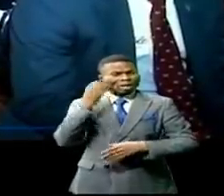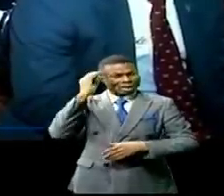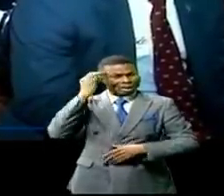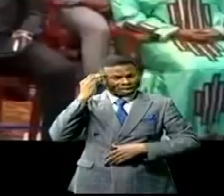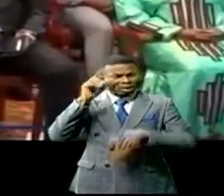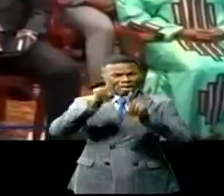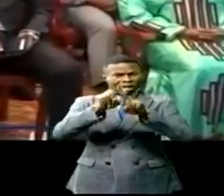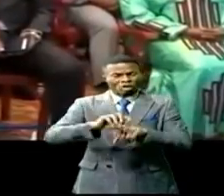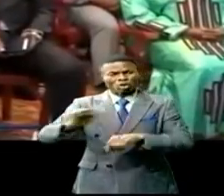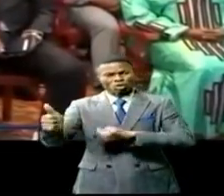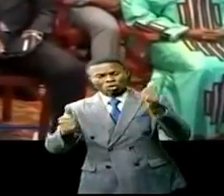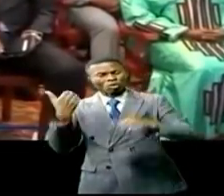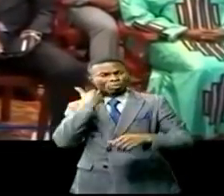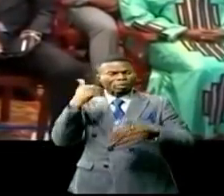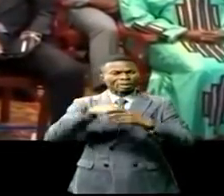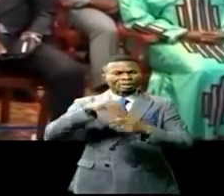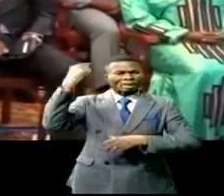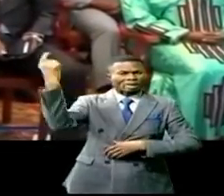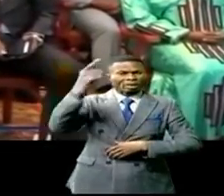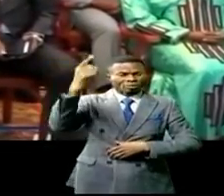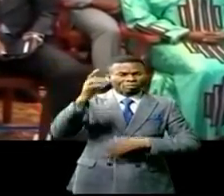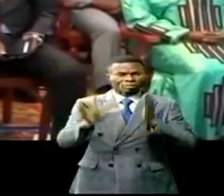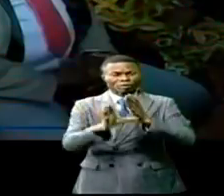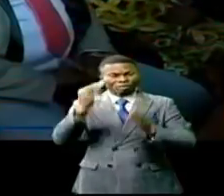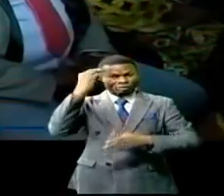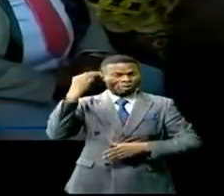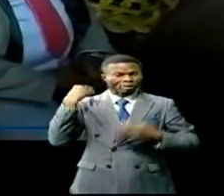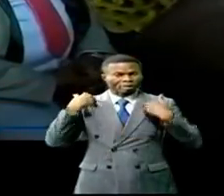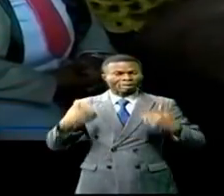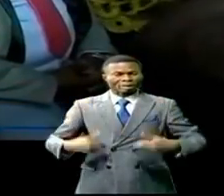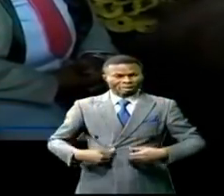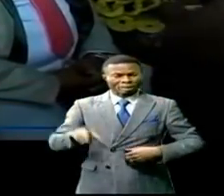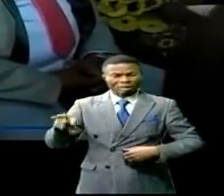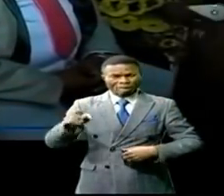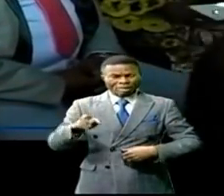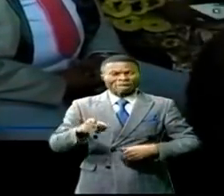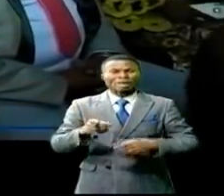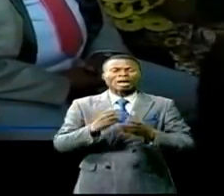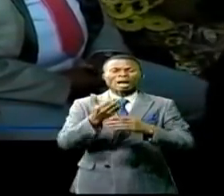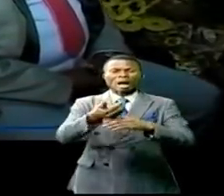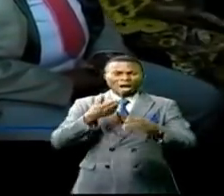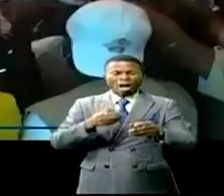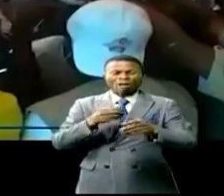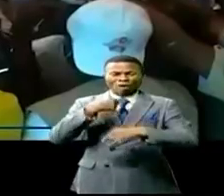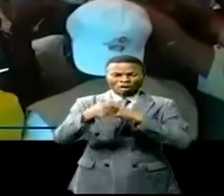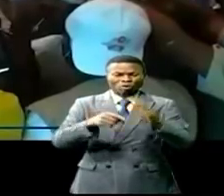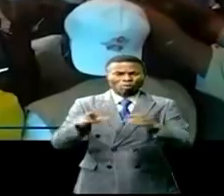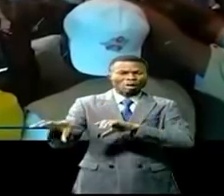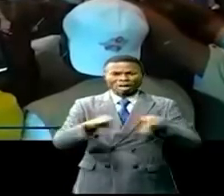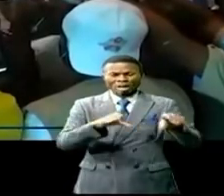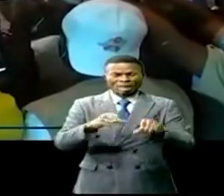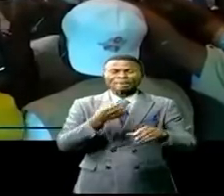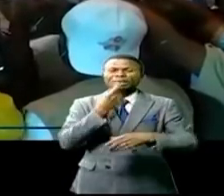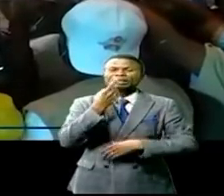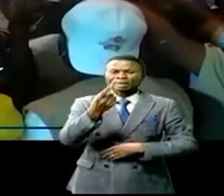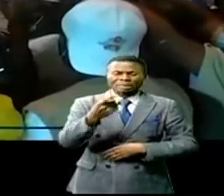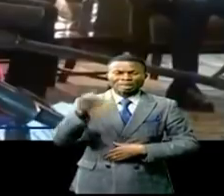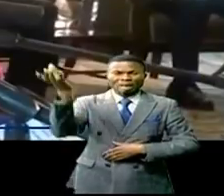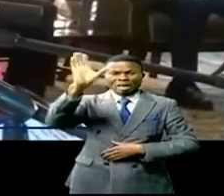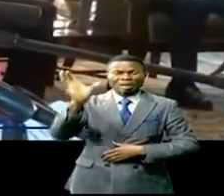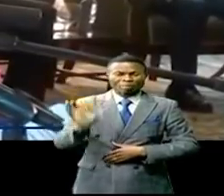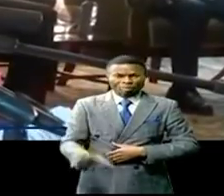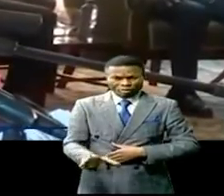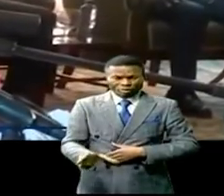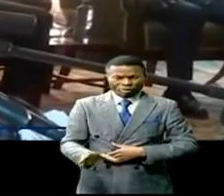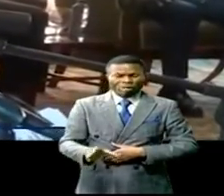pandémies à travers le monde la vice-ministre de la santé quant à elle peu avant de lancer les activités sous ni que le congo centrale est